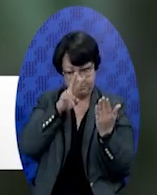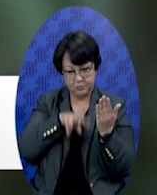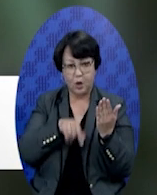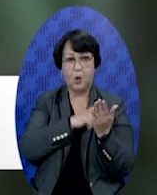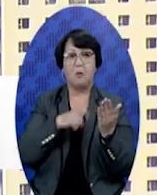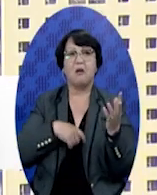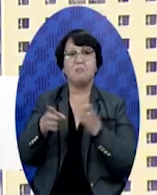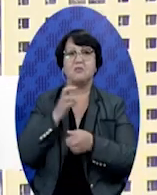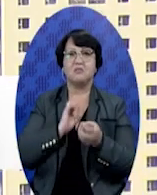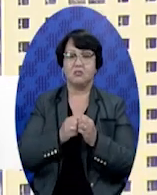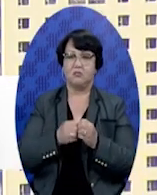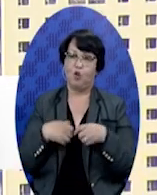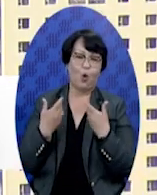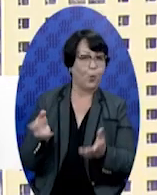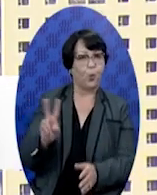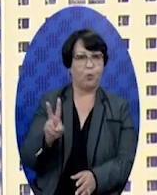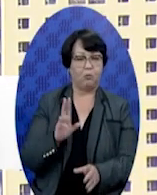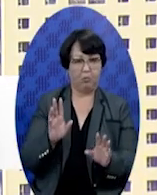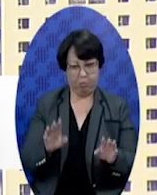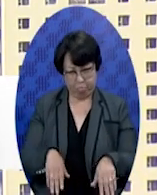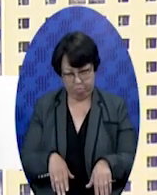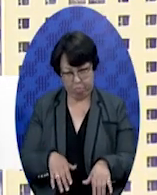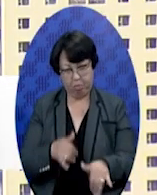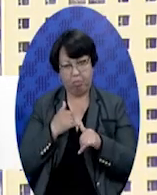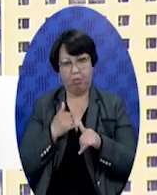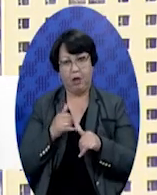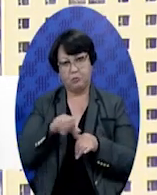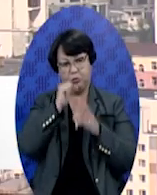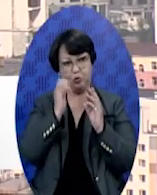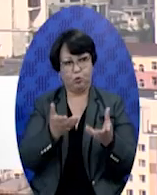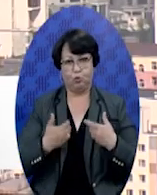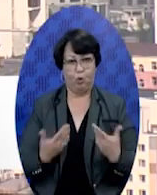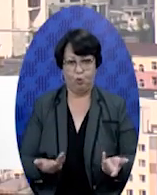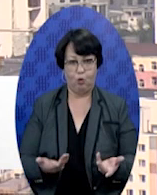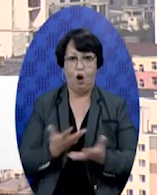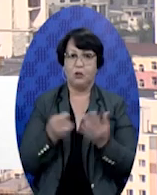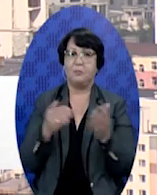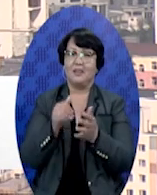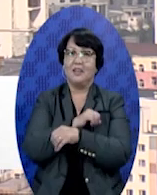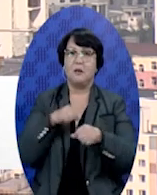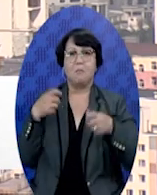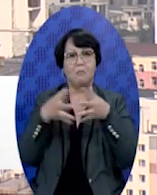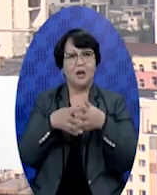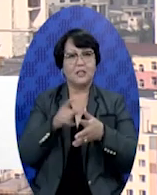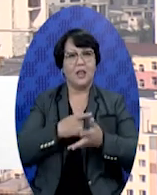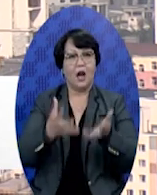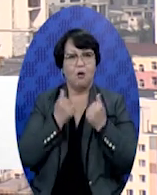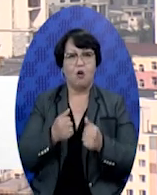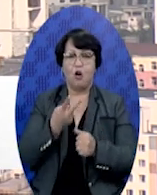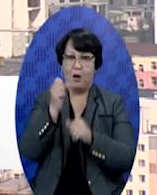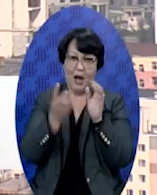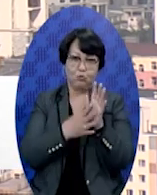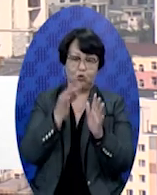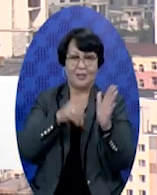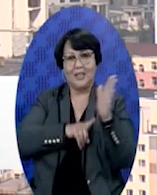гарч ирсэн юм бэл. Яг энэ хоёр иргэн шиг асуудлаа шийдүүлж чадаагүй байгаа олон мянган иргэн бий. Орон сууцны хөнгөлттэй зээлд оны ихний 5 сарын